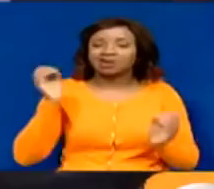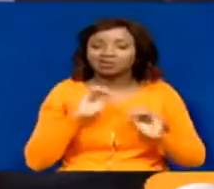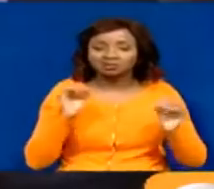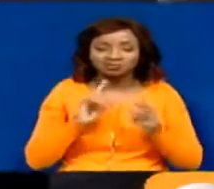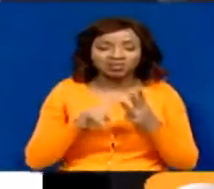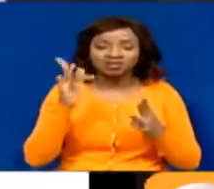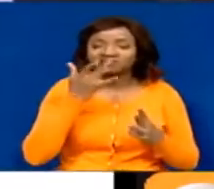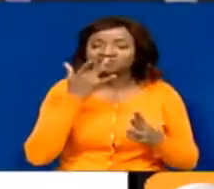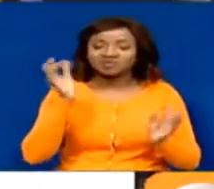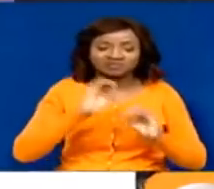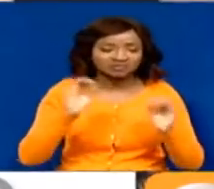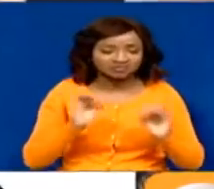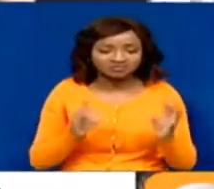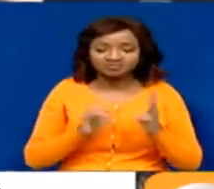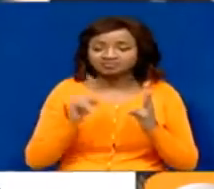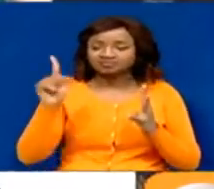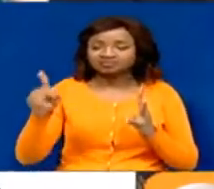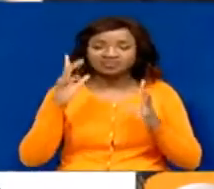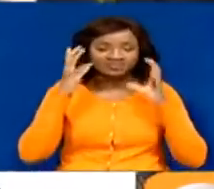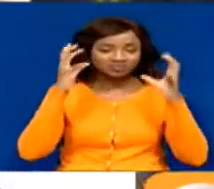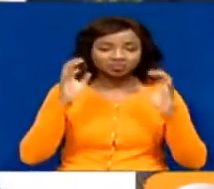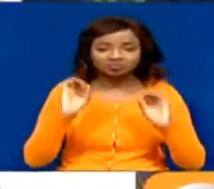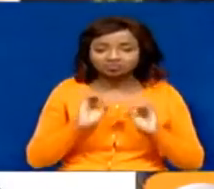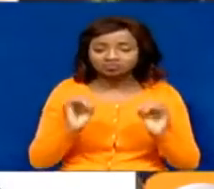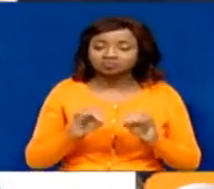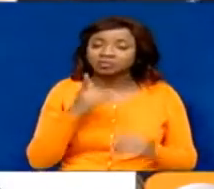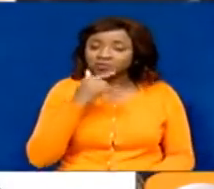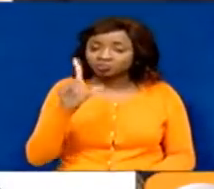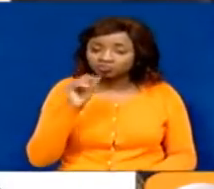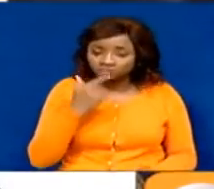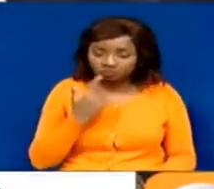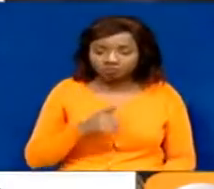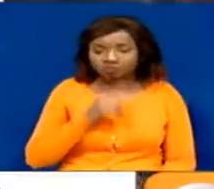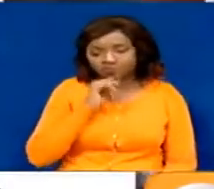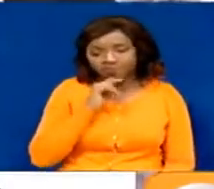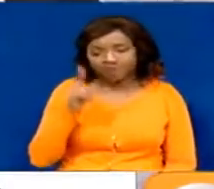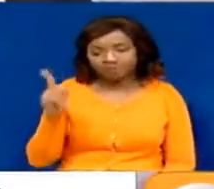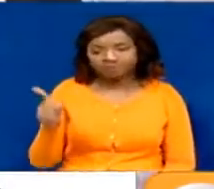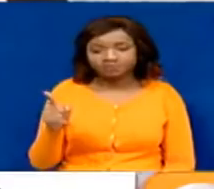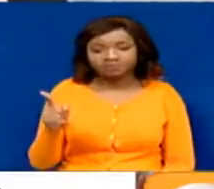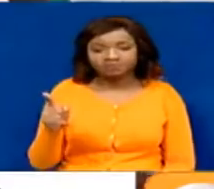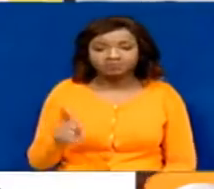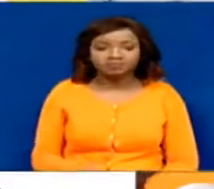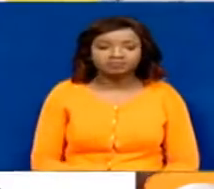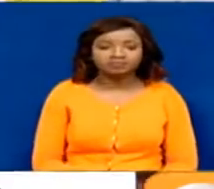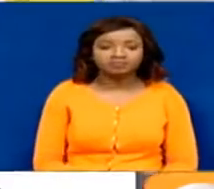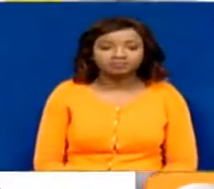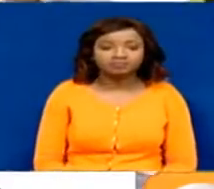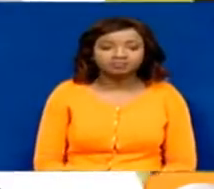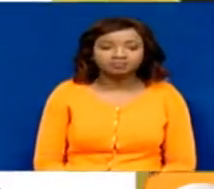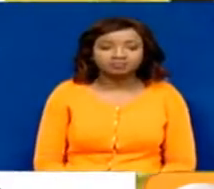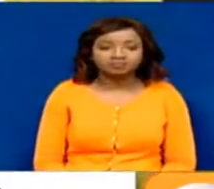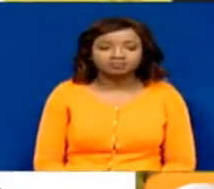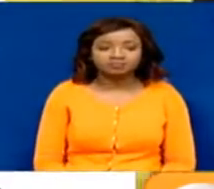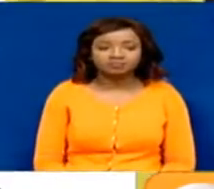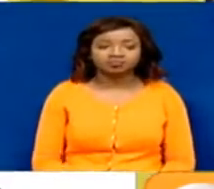ana mapendeleo ana ujuaji ni huyu kiongozi wetu Irungu Kang'ata. Hata kama yeye ako